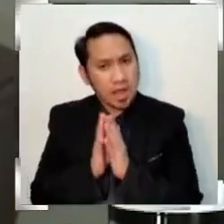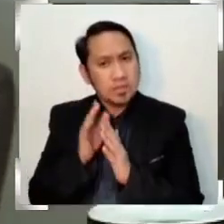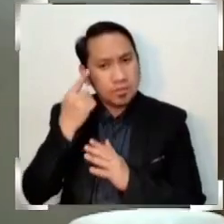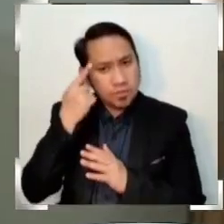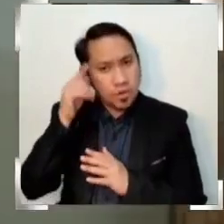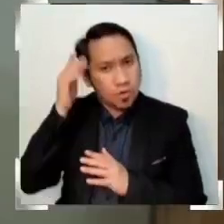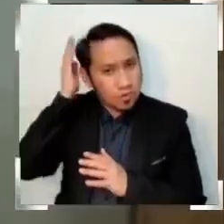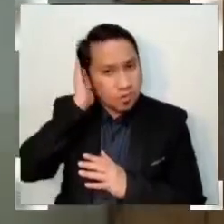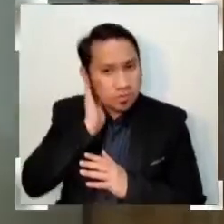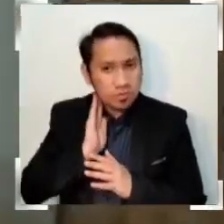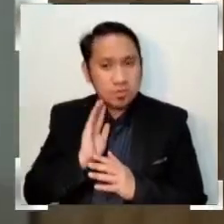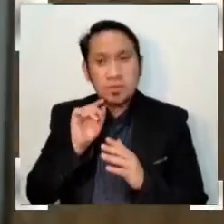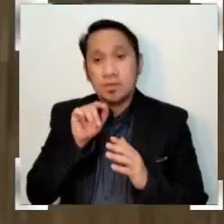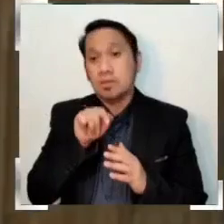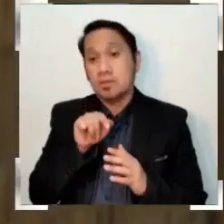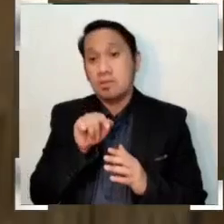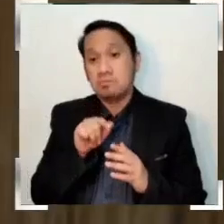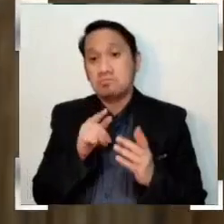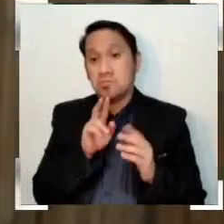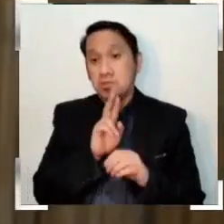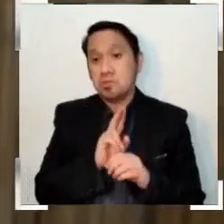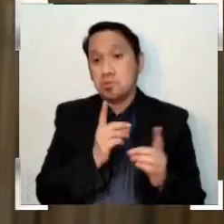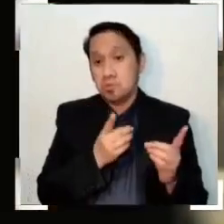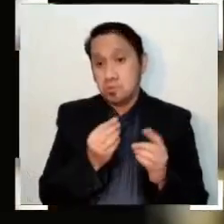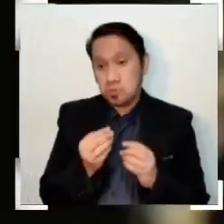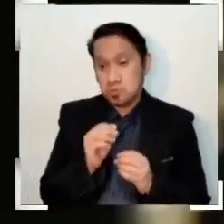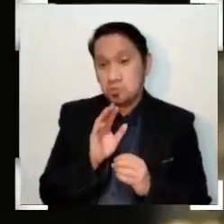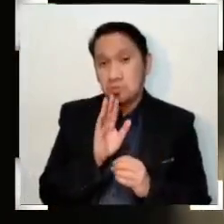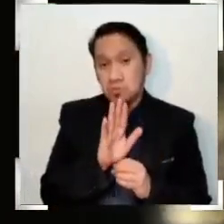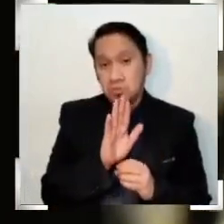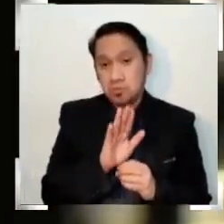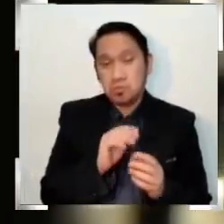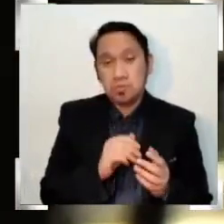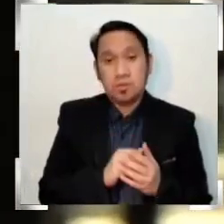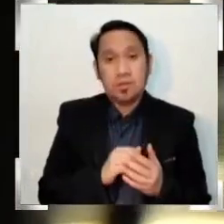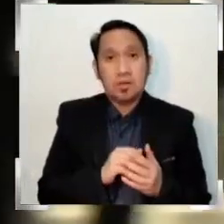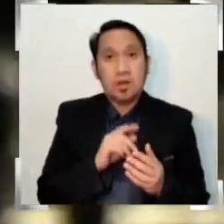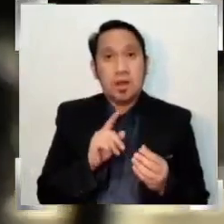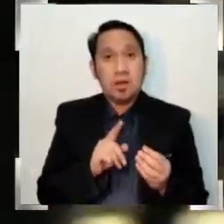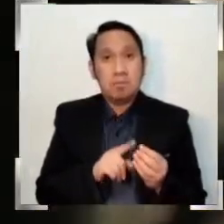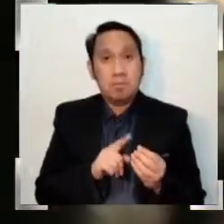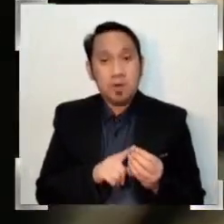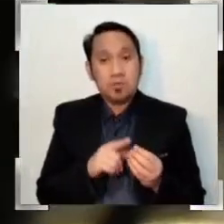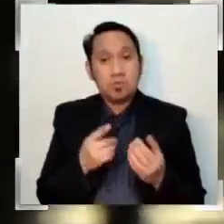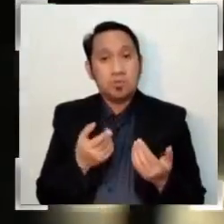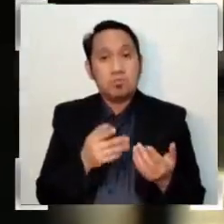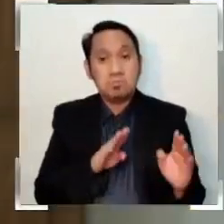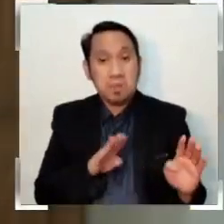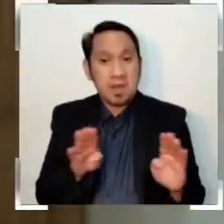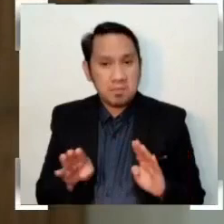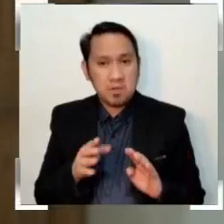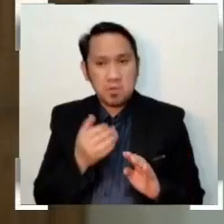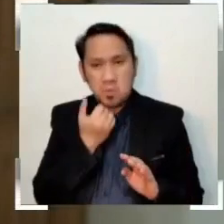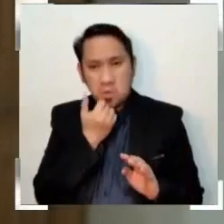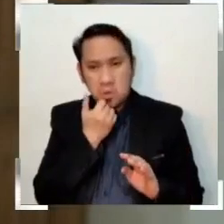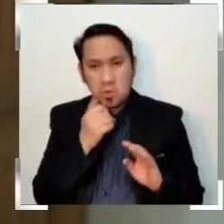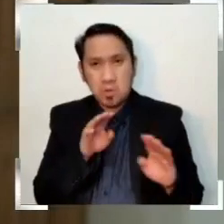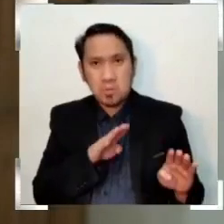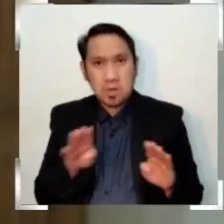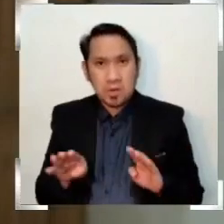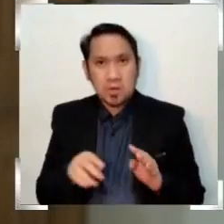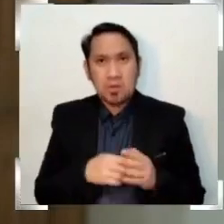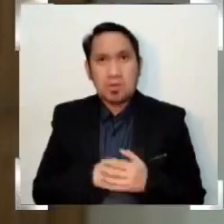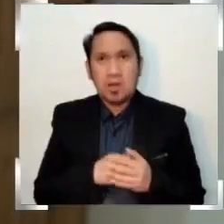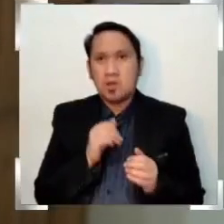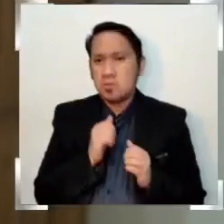ang gagawin ng kampo niya, lalo na sa disorderly behavior na basihan ng suspensyon. Ano pong disorderly sa